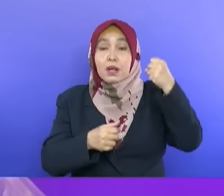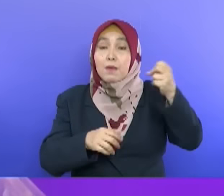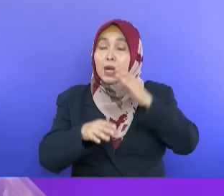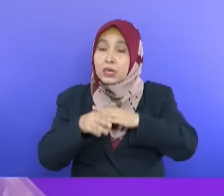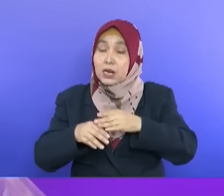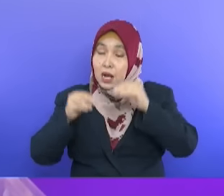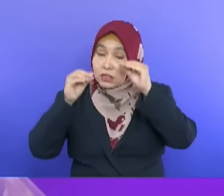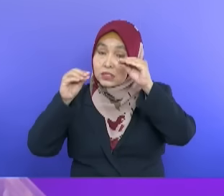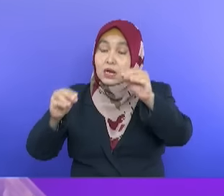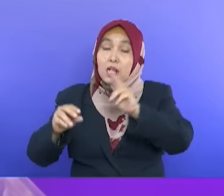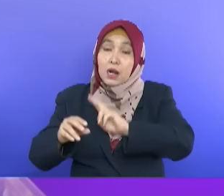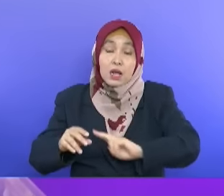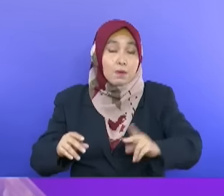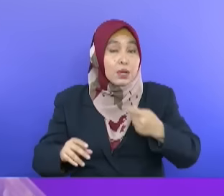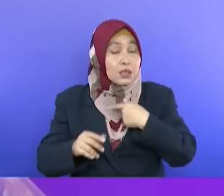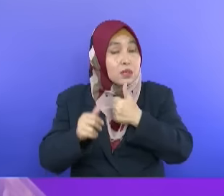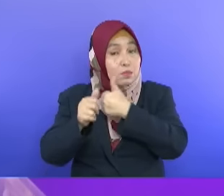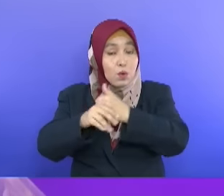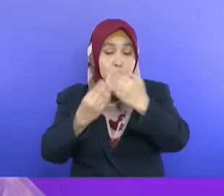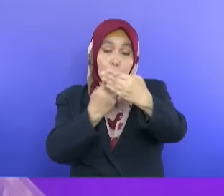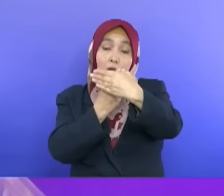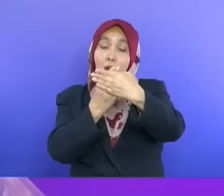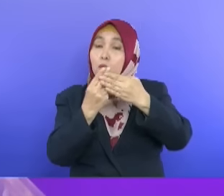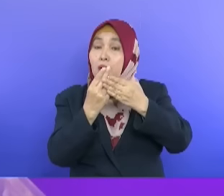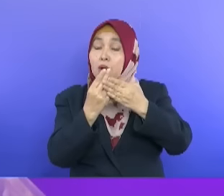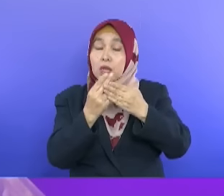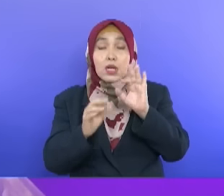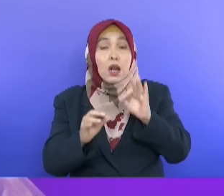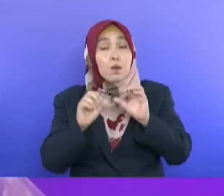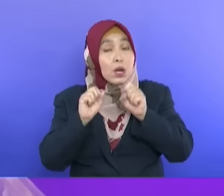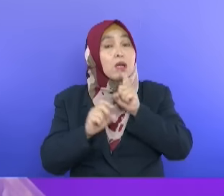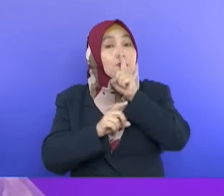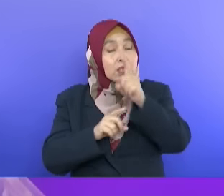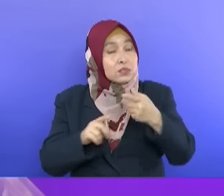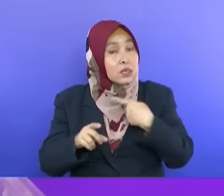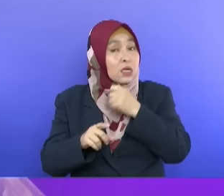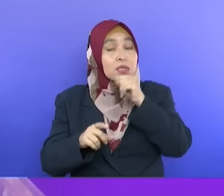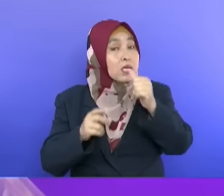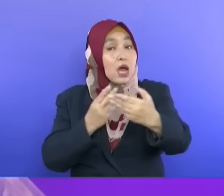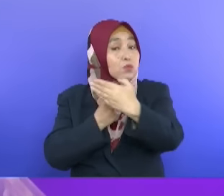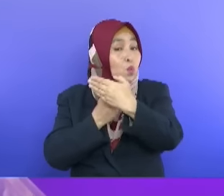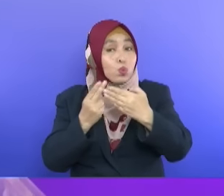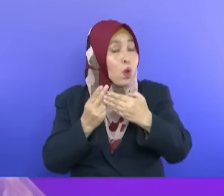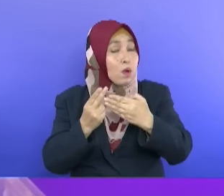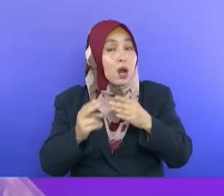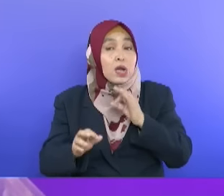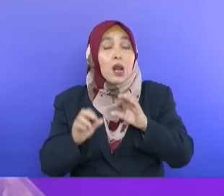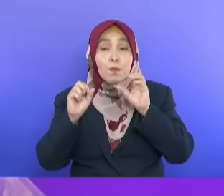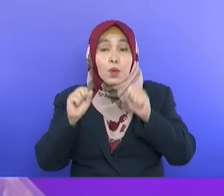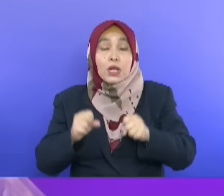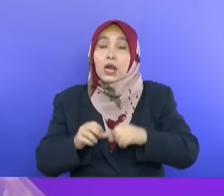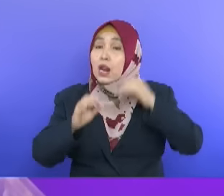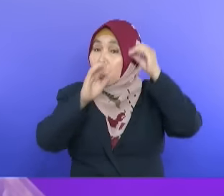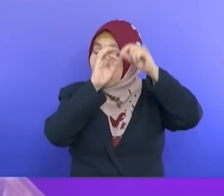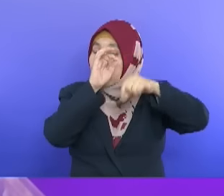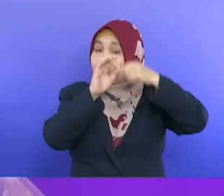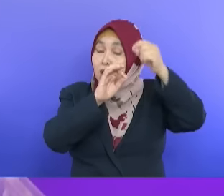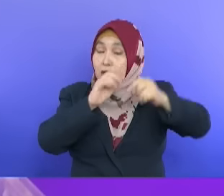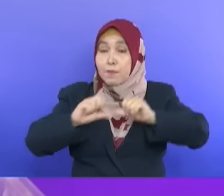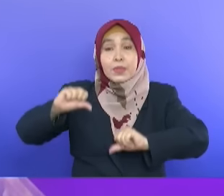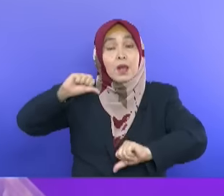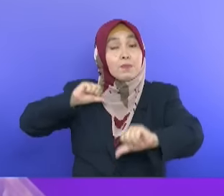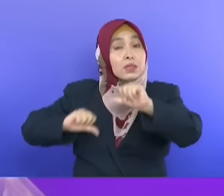ajaran agama kita menutup aurat dia kalau boleh nak pastikan kita tidak menutup aurat Kalau boleh dalam film dalam drama